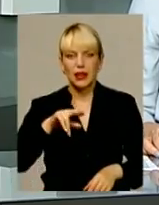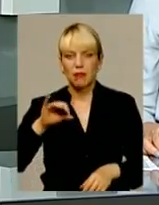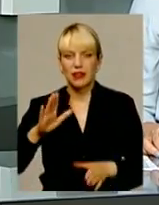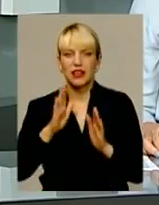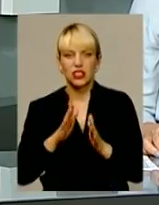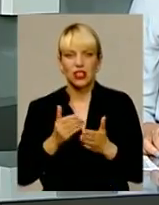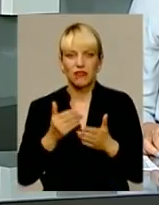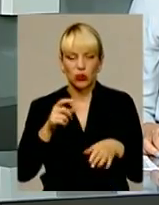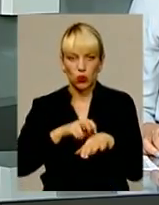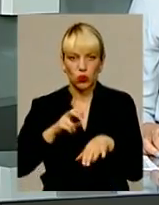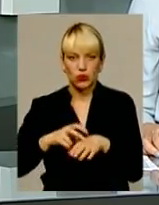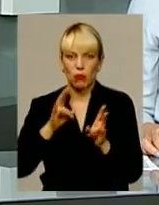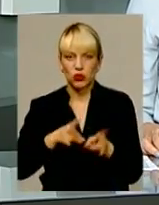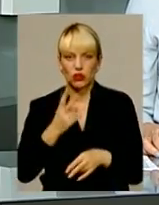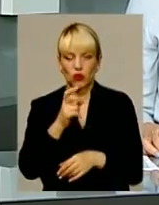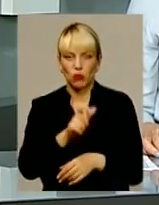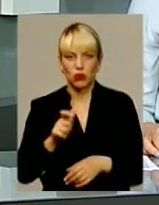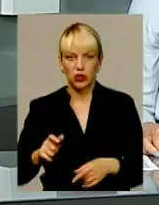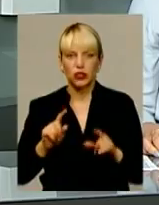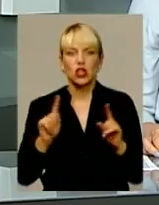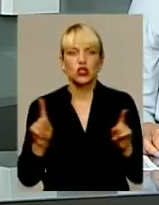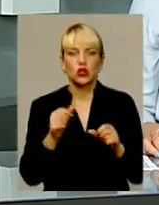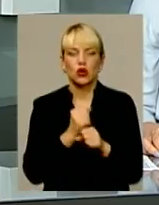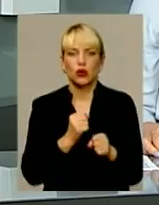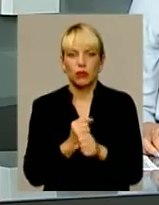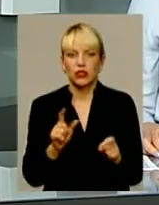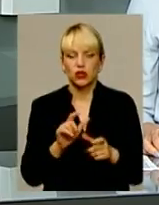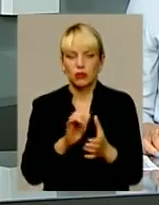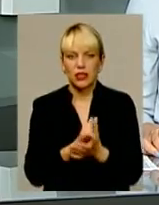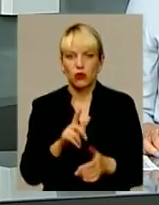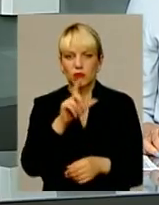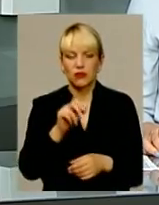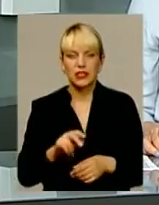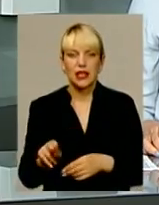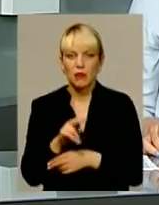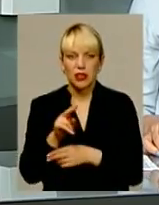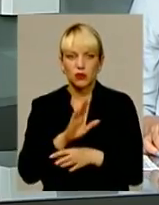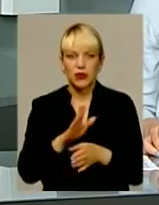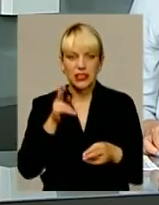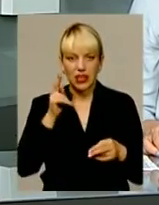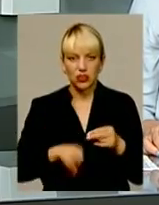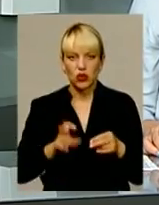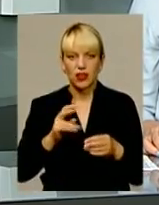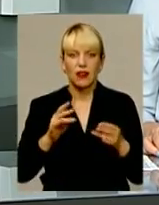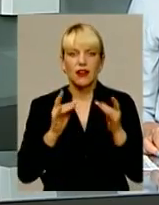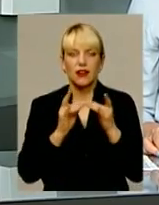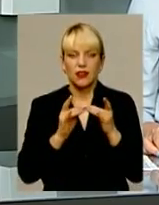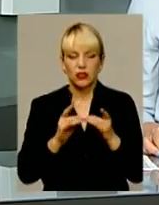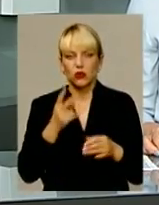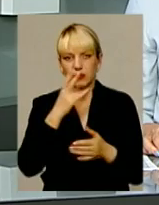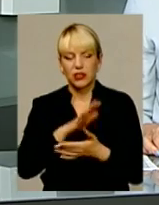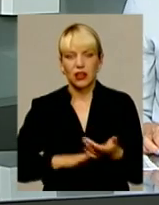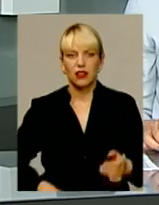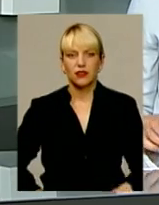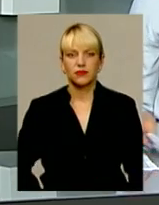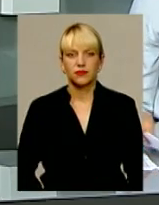плазунів постраждало двоє подолян. Тож, що робити, аби знайомство із плазуном не закінчилось на лікарняному ліжку – дивіться далі